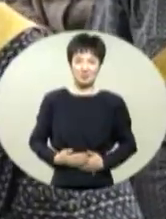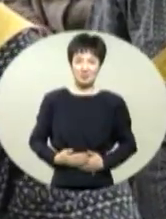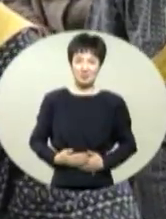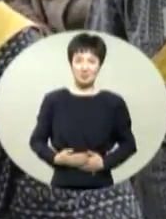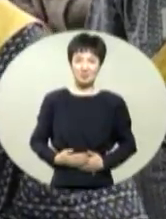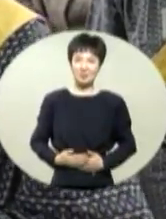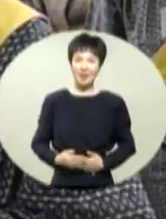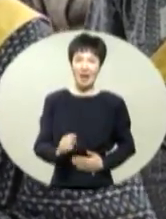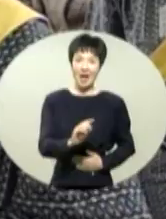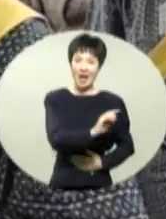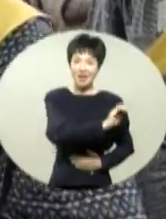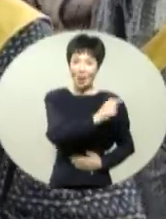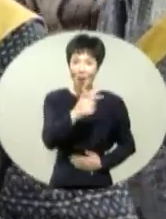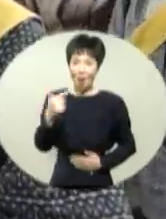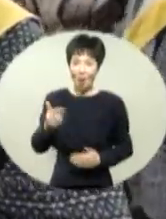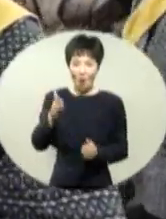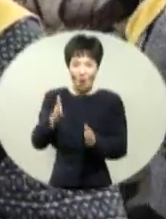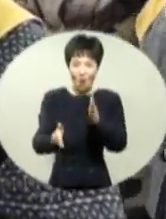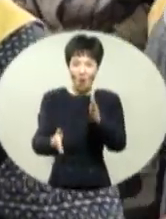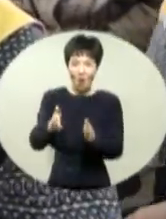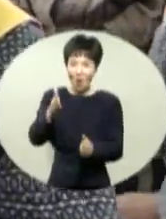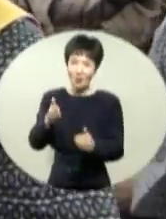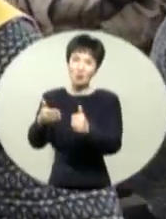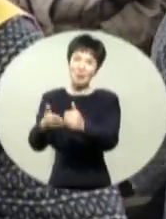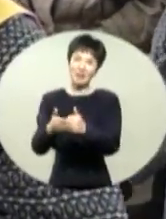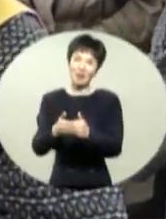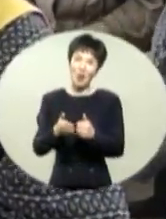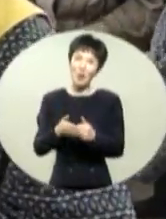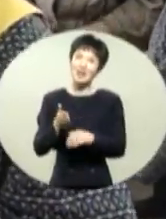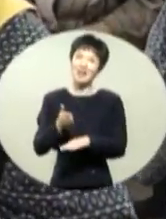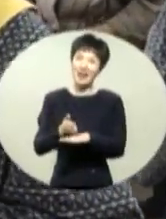よく面倒見てくれるし、はい、いろいろお世話になりました。